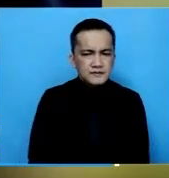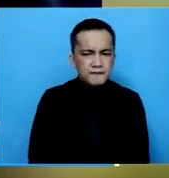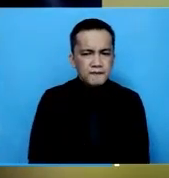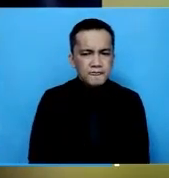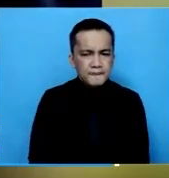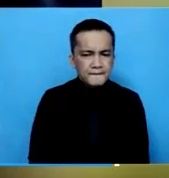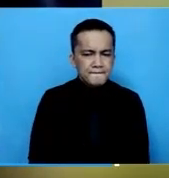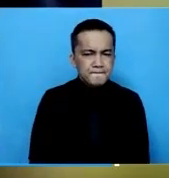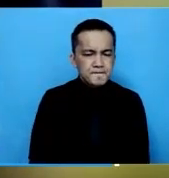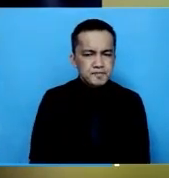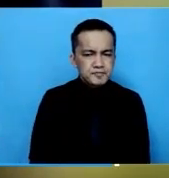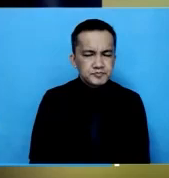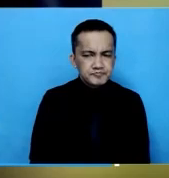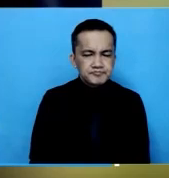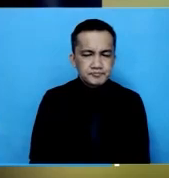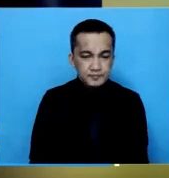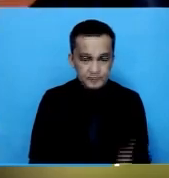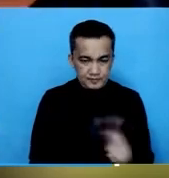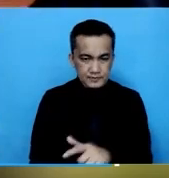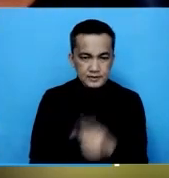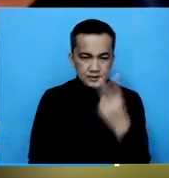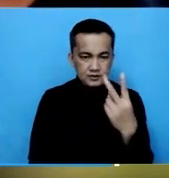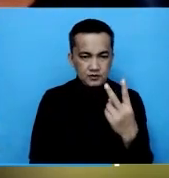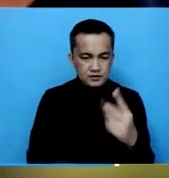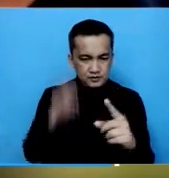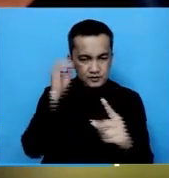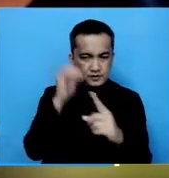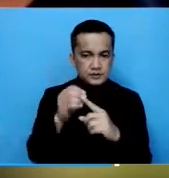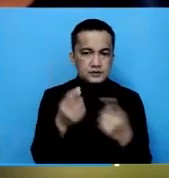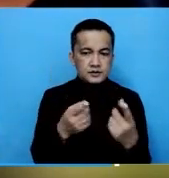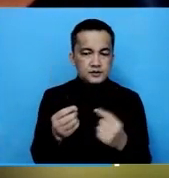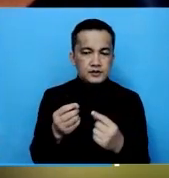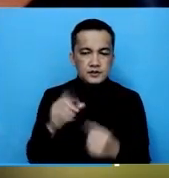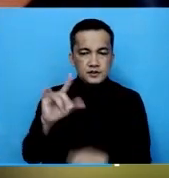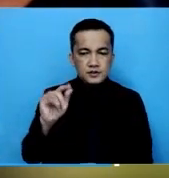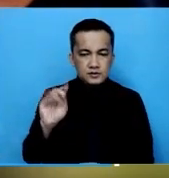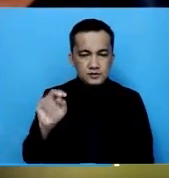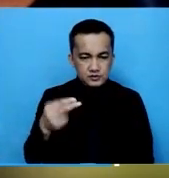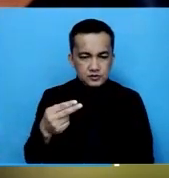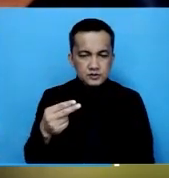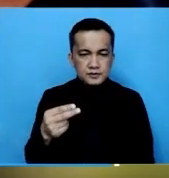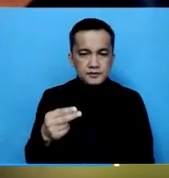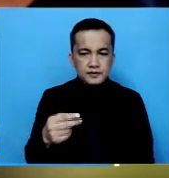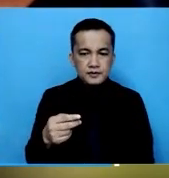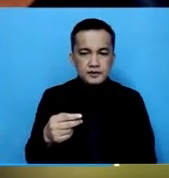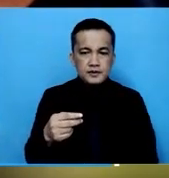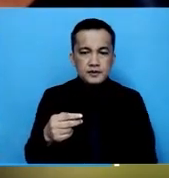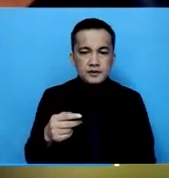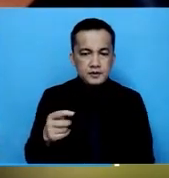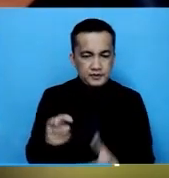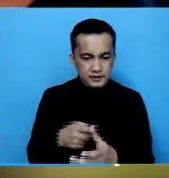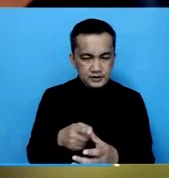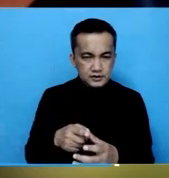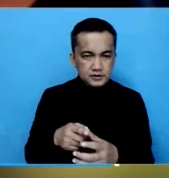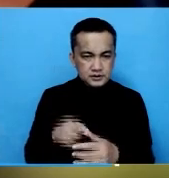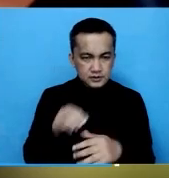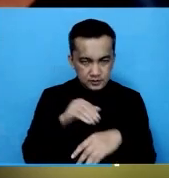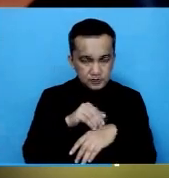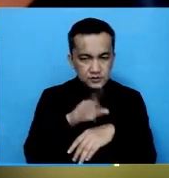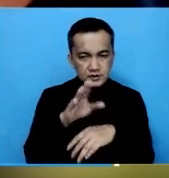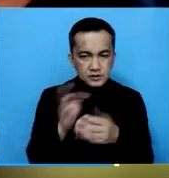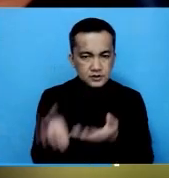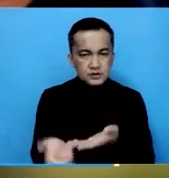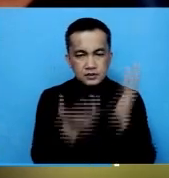Dalawa lang naman yung main objective ng launch nila na ginagawa nila. Una is na nagpapadala sila, itong ginagamit nila para magdala